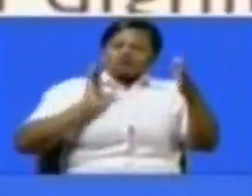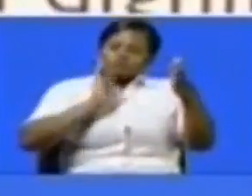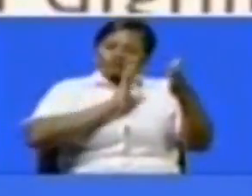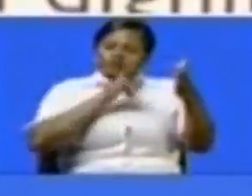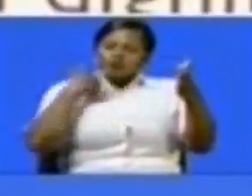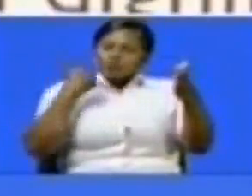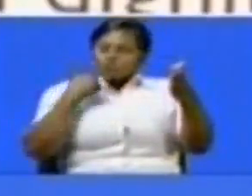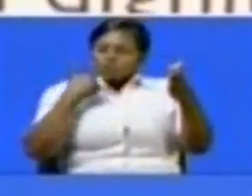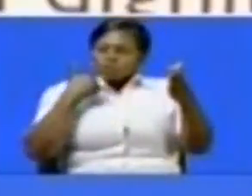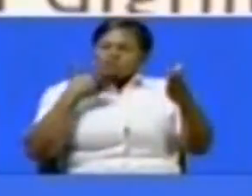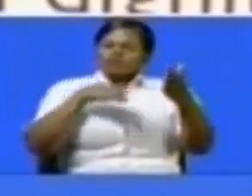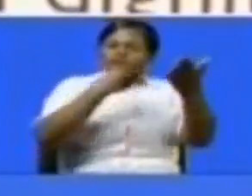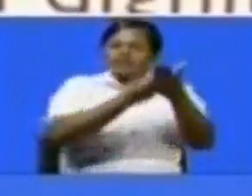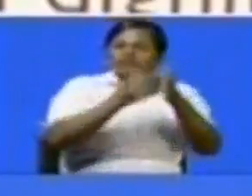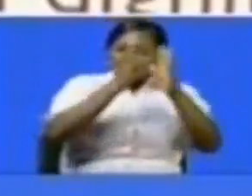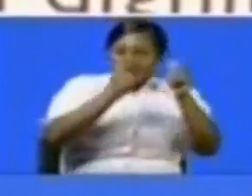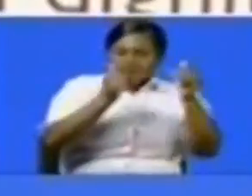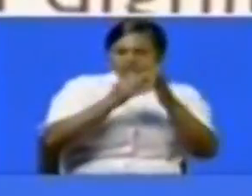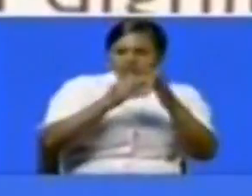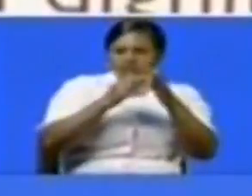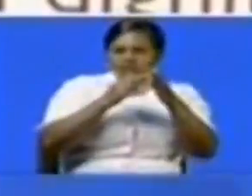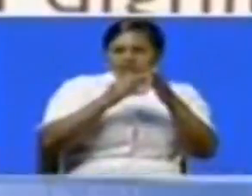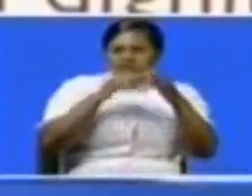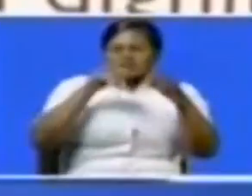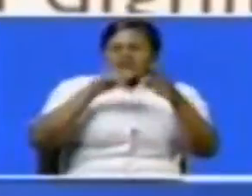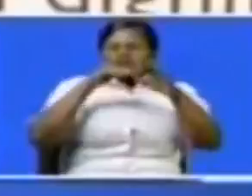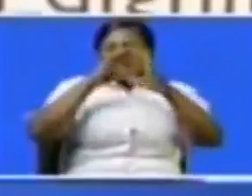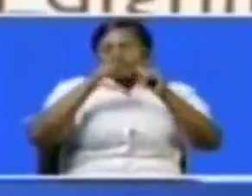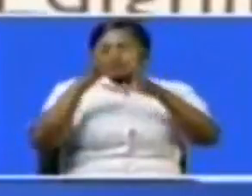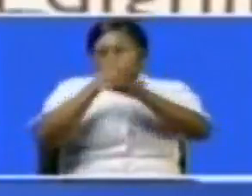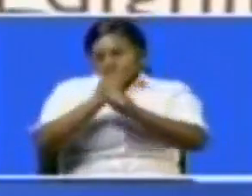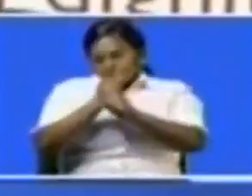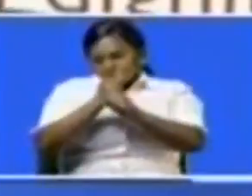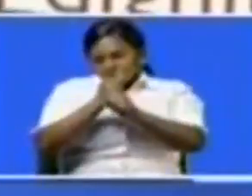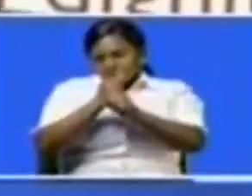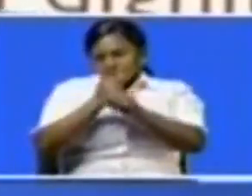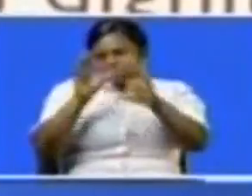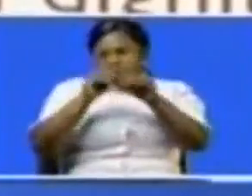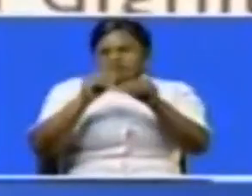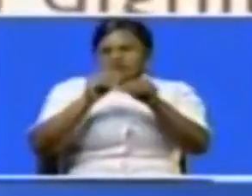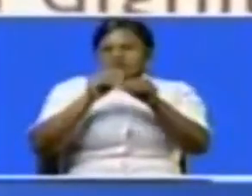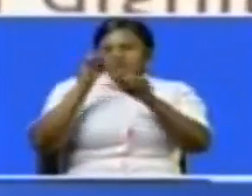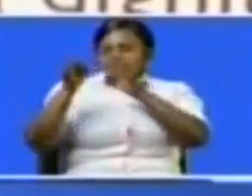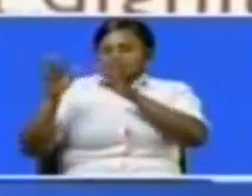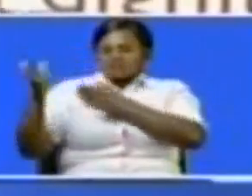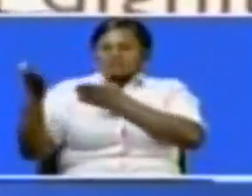who were allocated houses under the in the National Housing Cooperation Scheme in